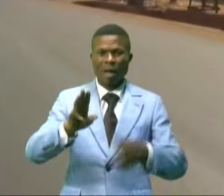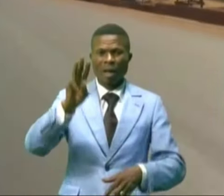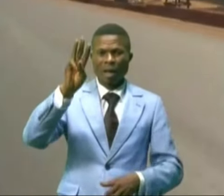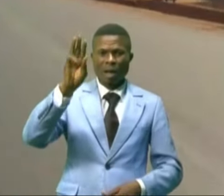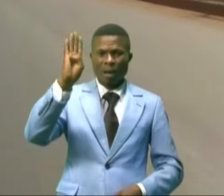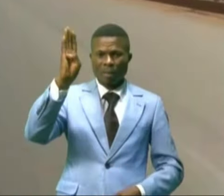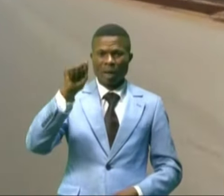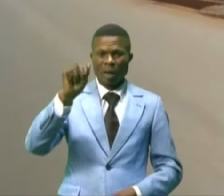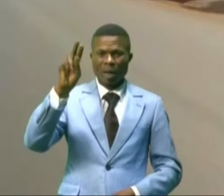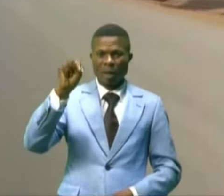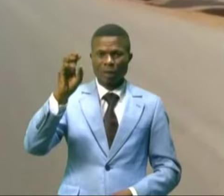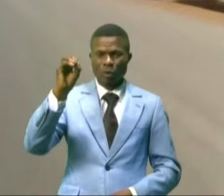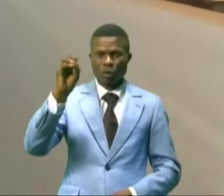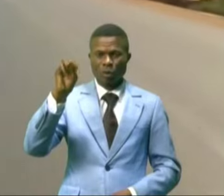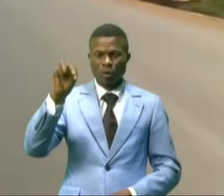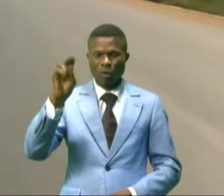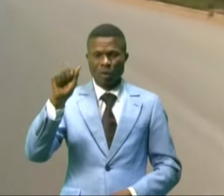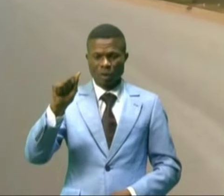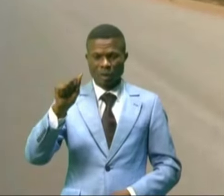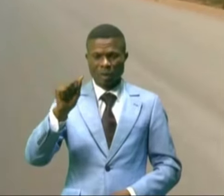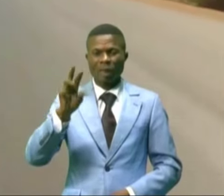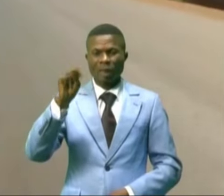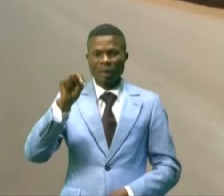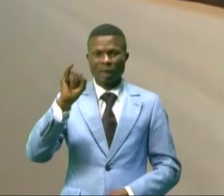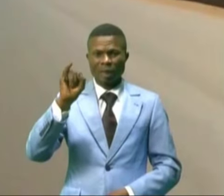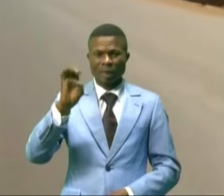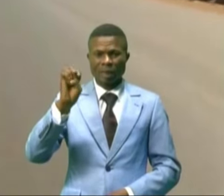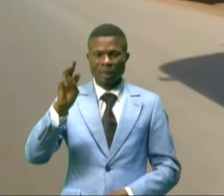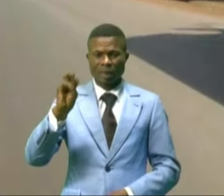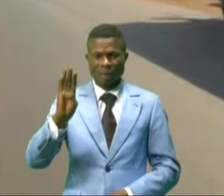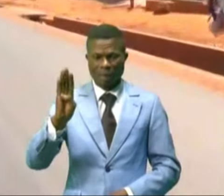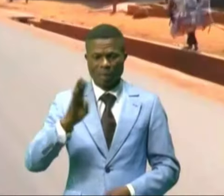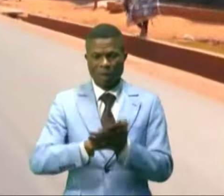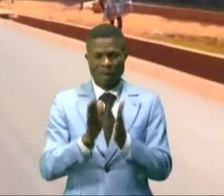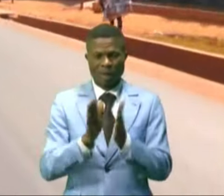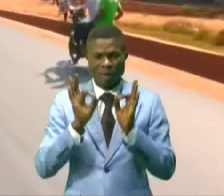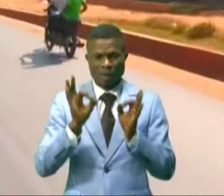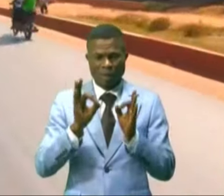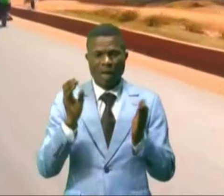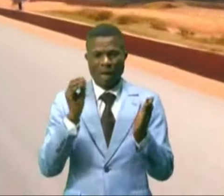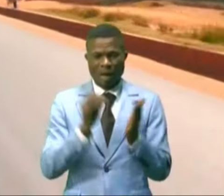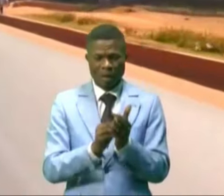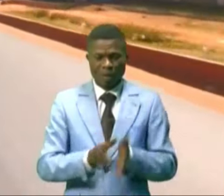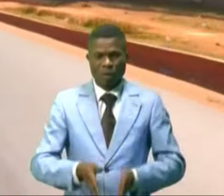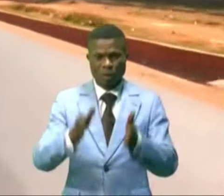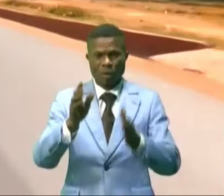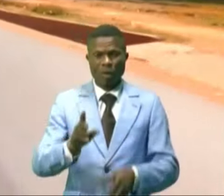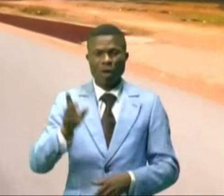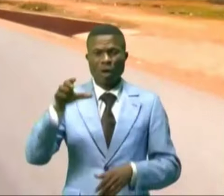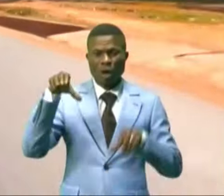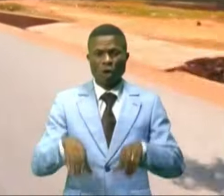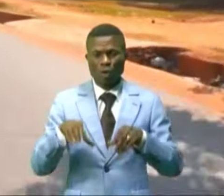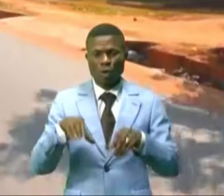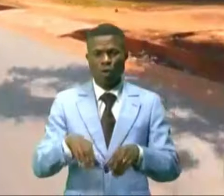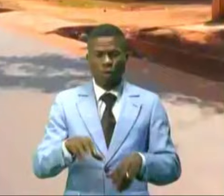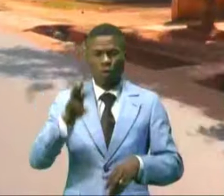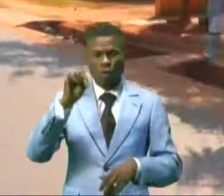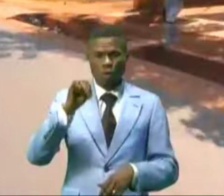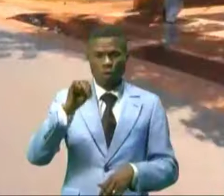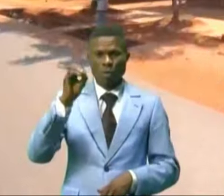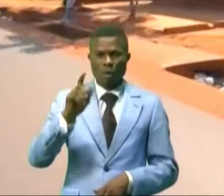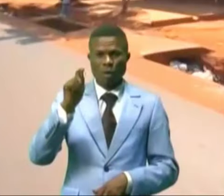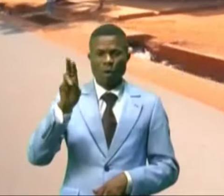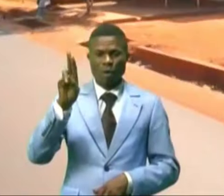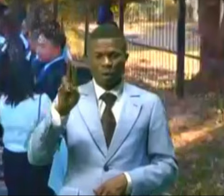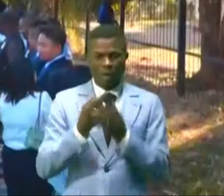la vallée, ainsi que Nyembo, qui viennent d'être remis à neuf. Il va par la suite sur l'avenue Congo Motor au quartier Gambela, qui sera